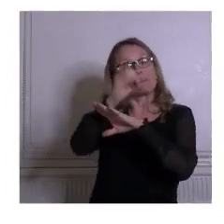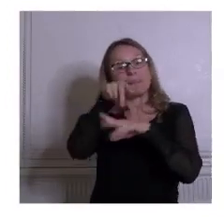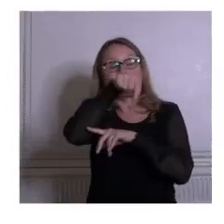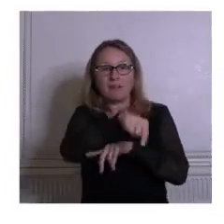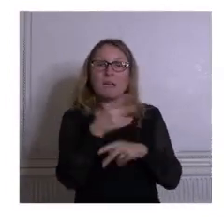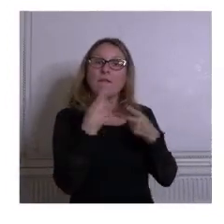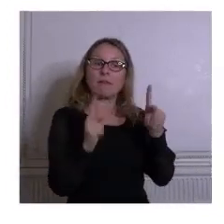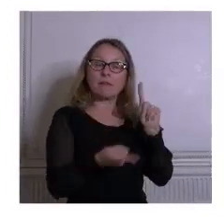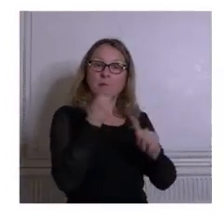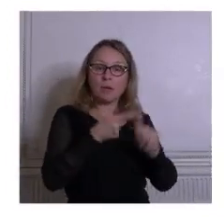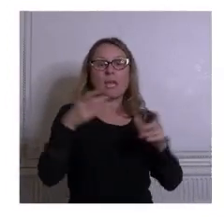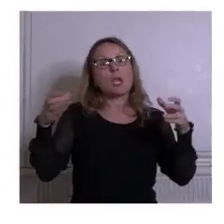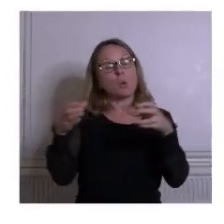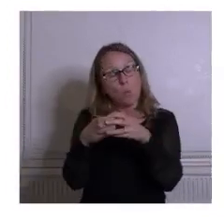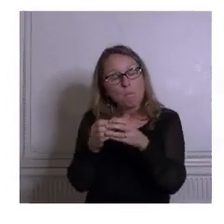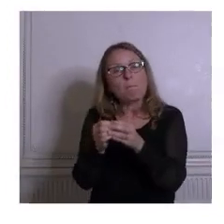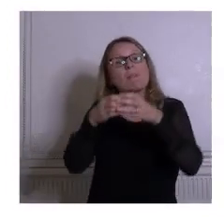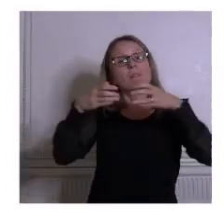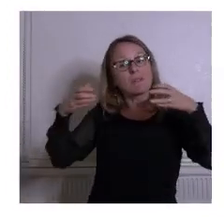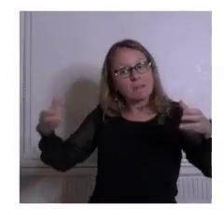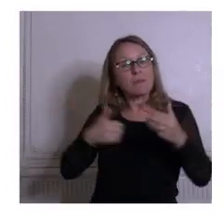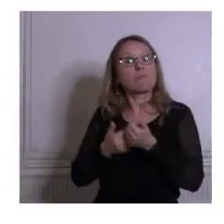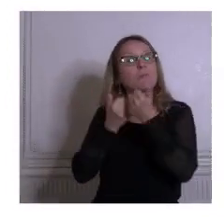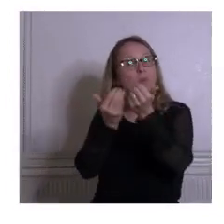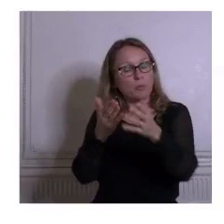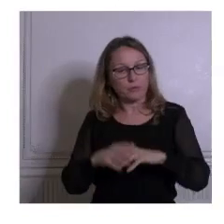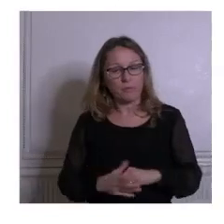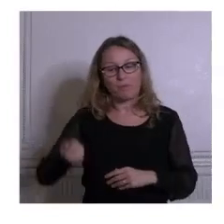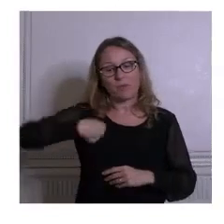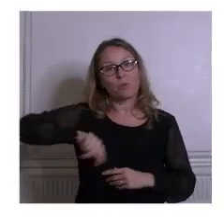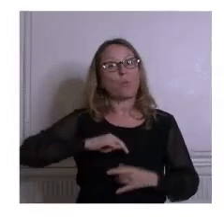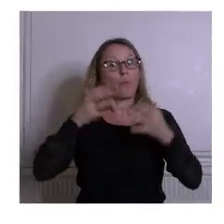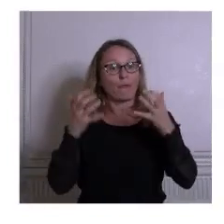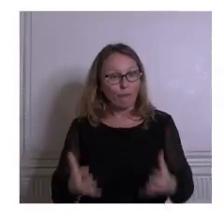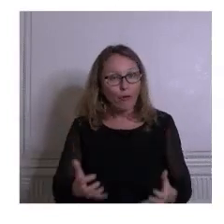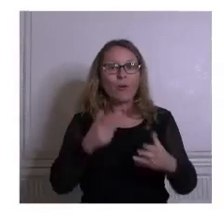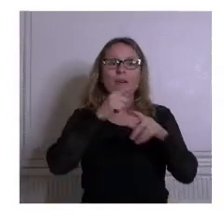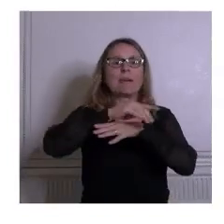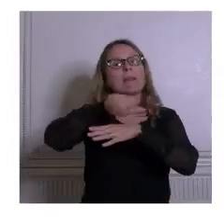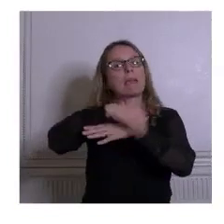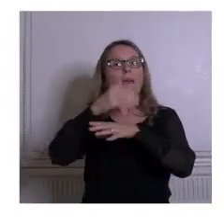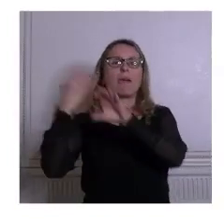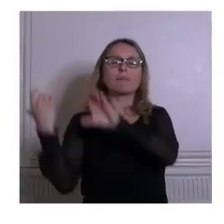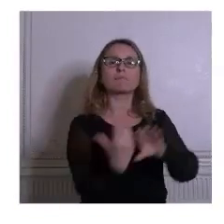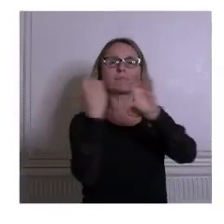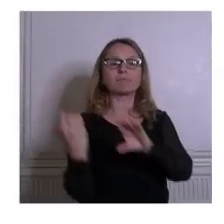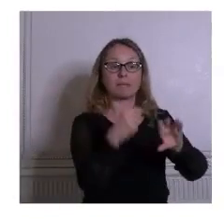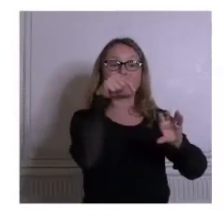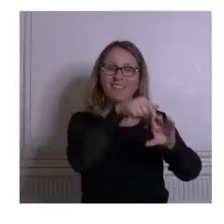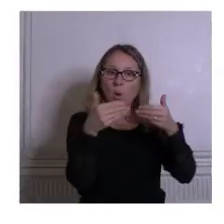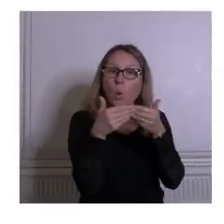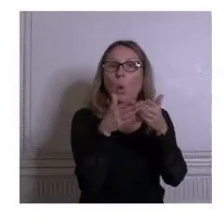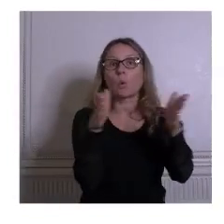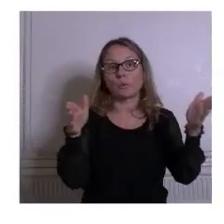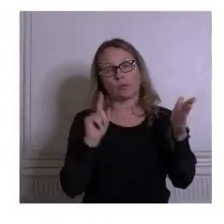elle se réalisait avant sa gare à lui, aux échoppes, on se serait posé la question de l'utilité de la gare des échoppes. Mais il était maire de Pessac et